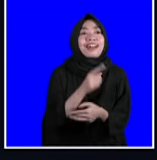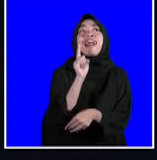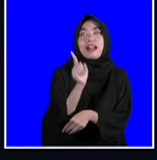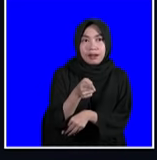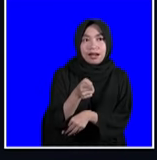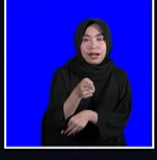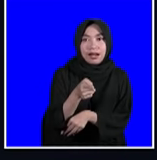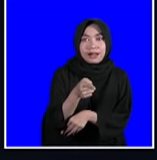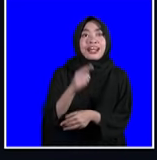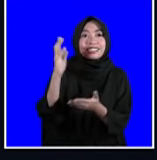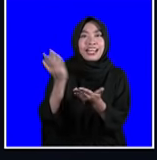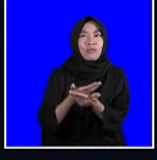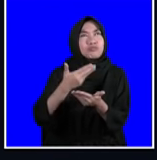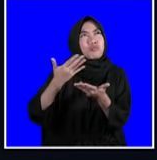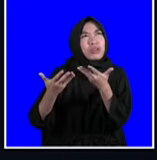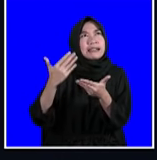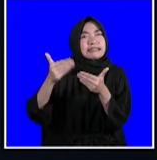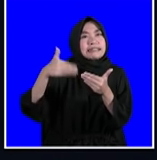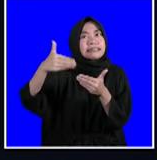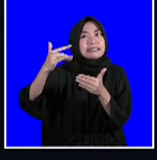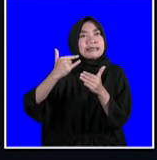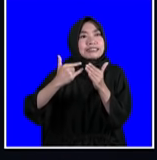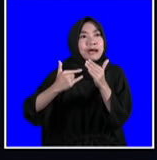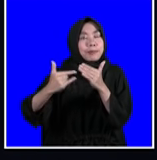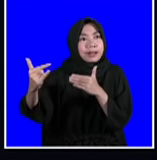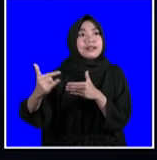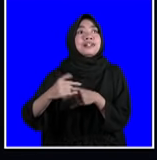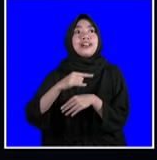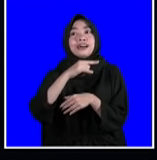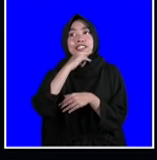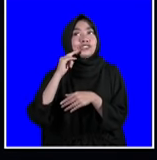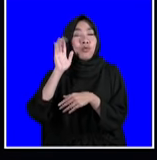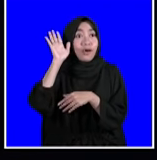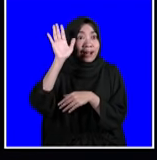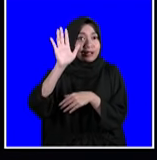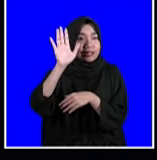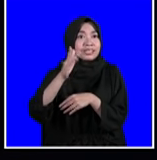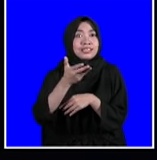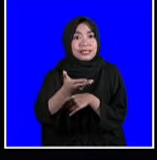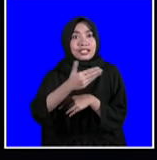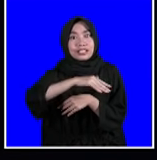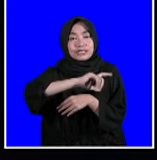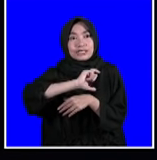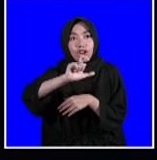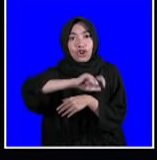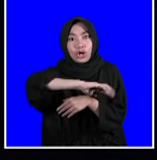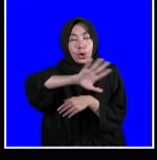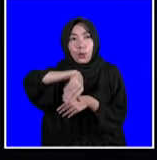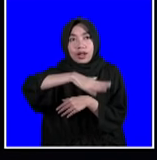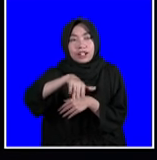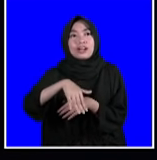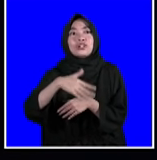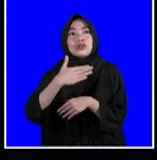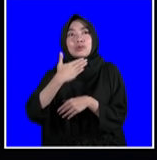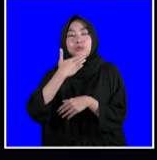syukur insya Allah stabil ya, sehingga nanti calon keluarga Anda dan pasangan memiliki hidup